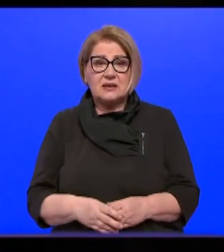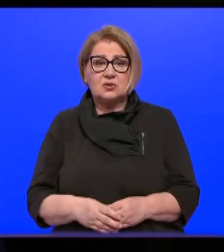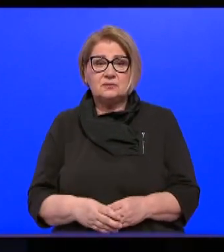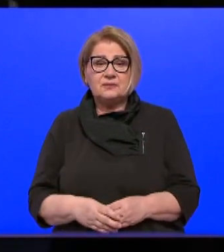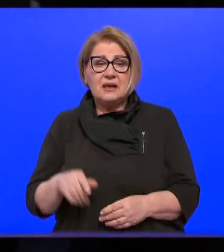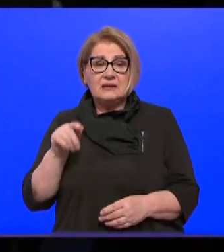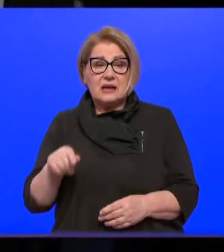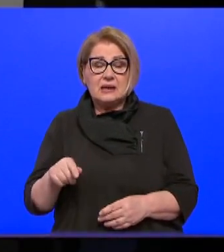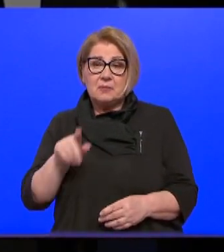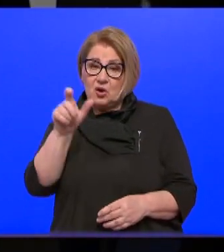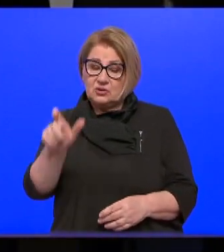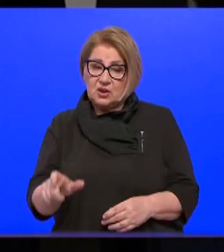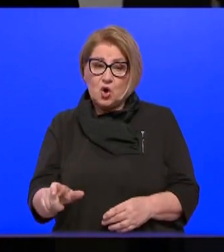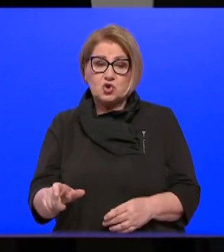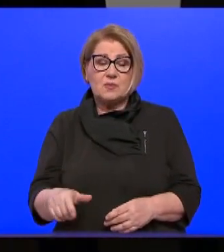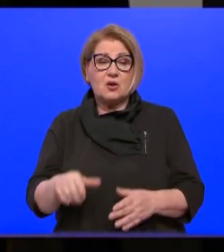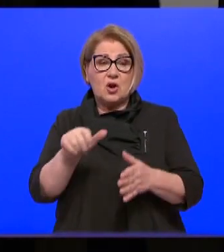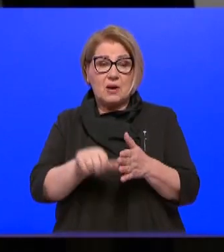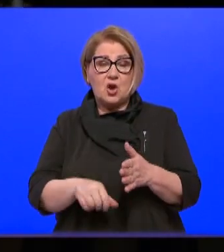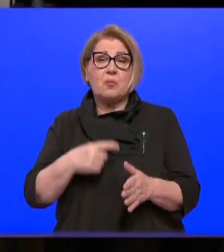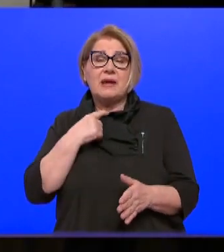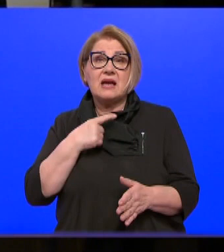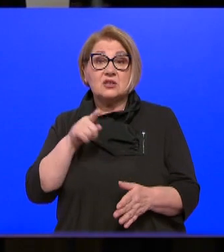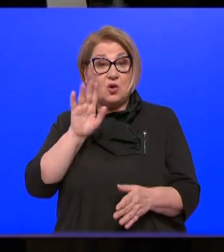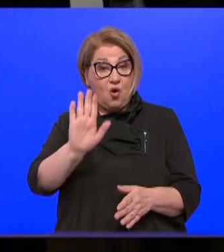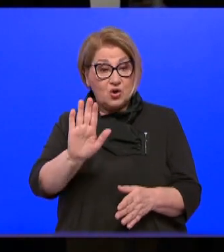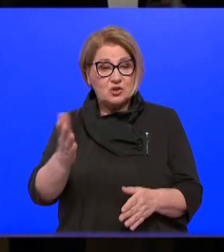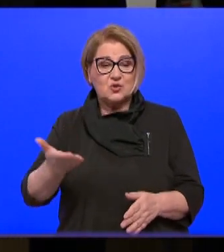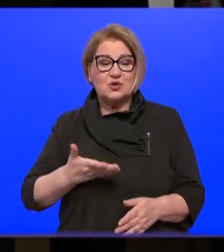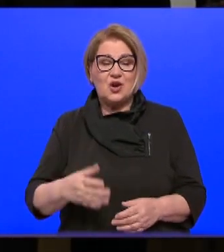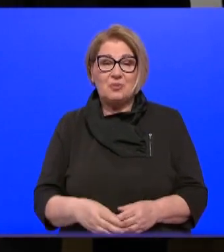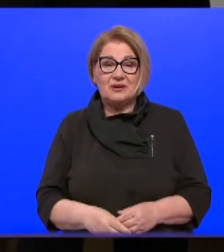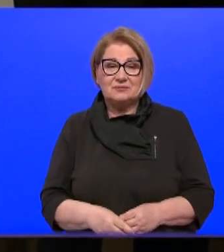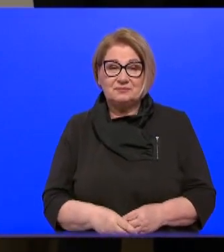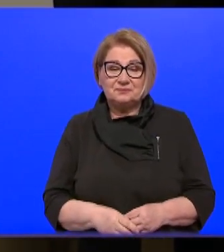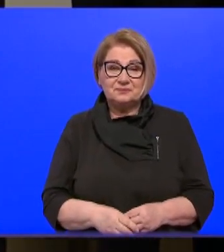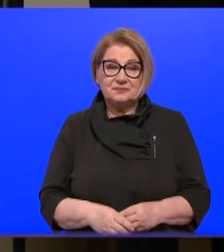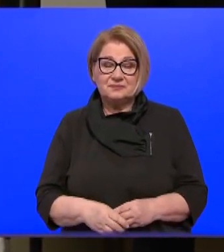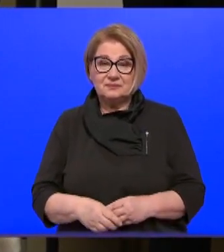nagradu, da nije bilo laringektomiranih osoba. U stvari, oni su je dobili. Evo, malo da ih poslušamo još.